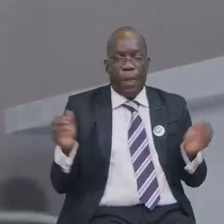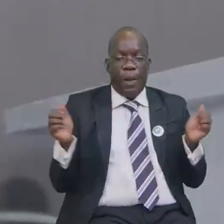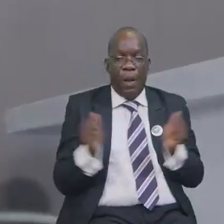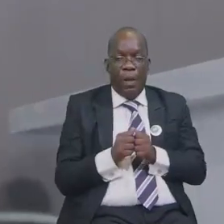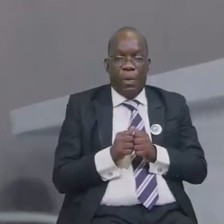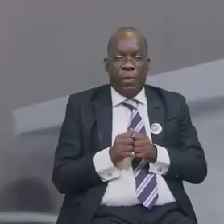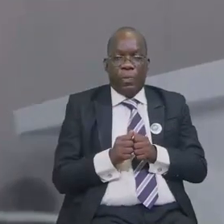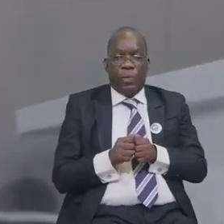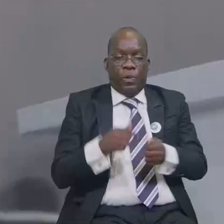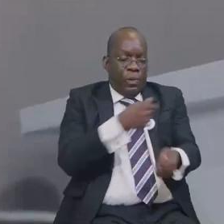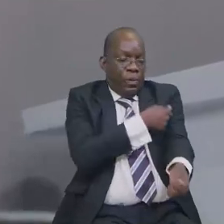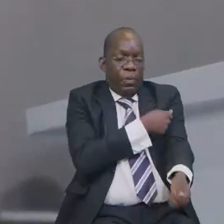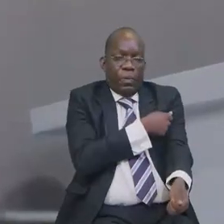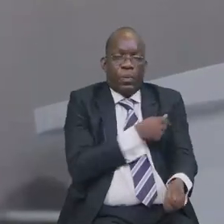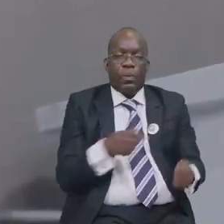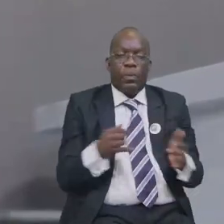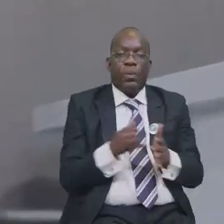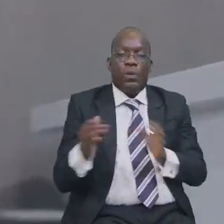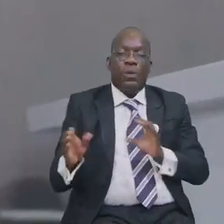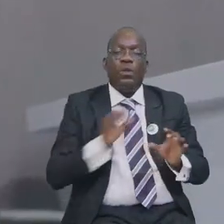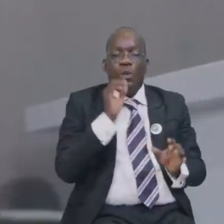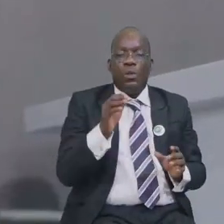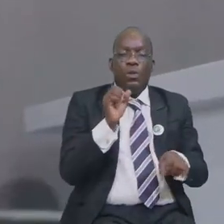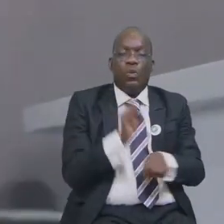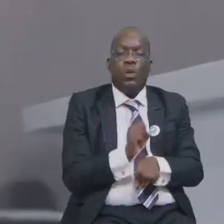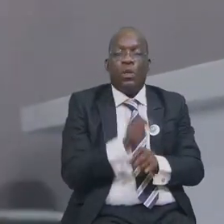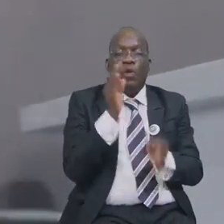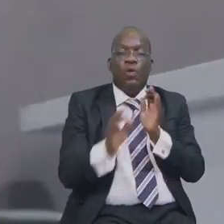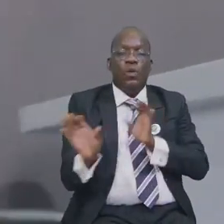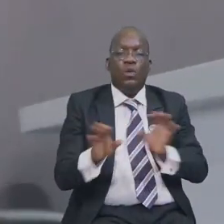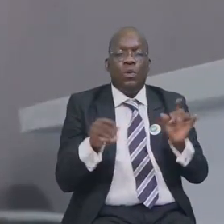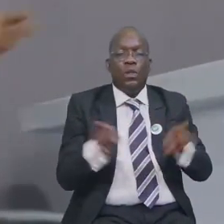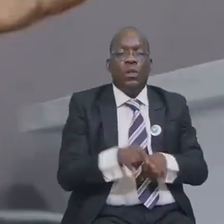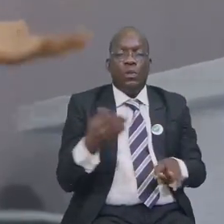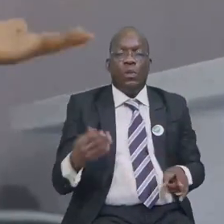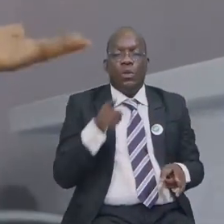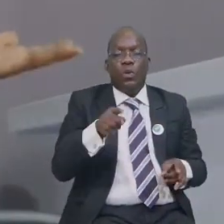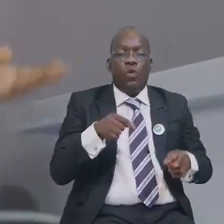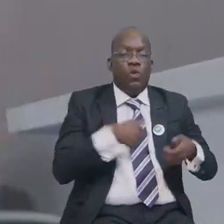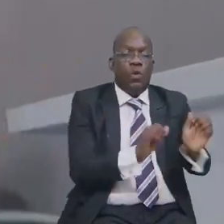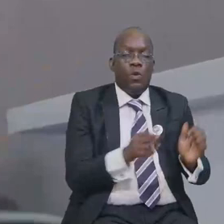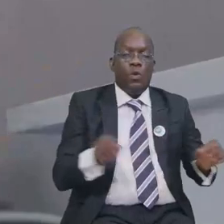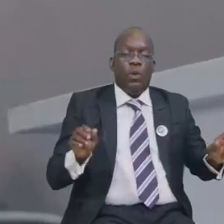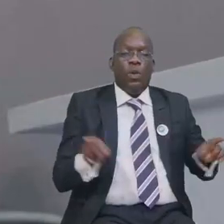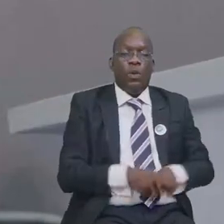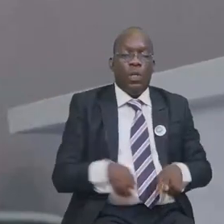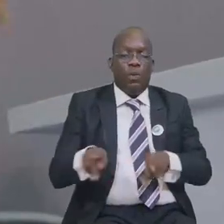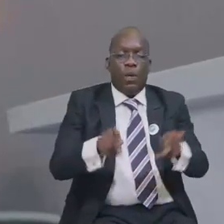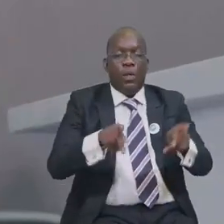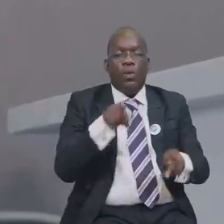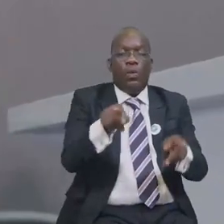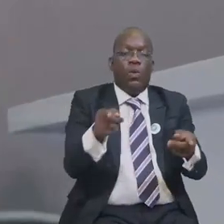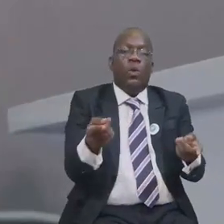drogue, si l'on fait, ça n'a pas marché. Si tu fais la même chose, si tu marches le même chemin, si tu abordes Dieu de la